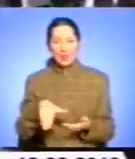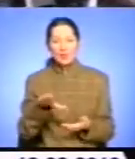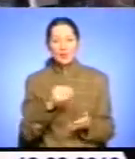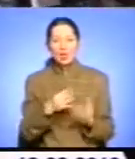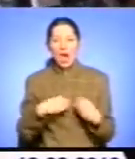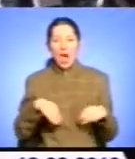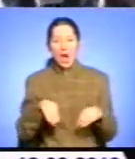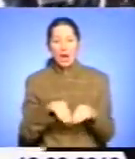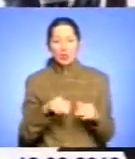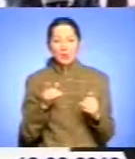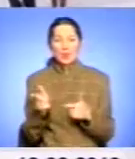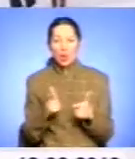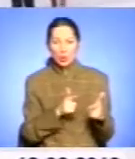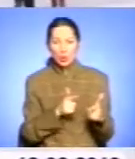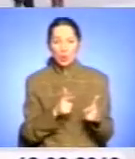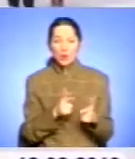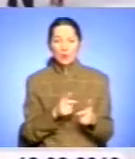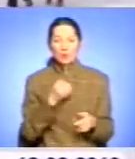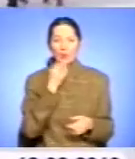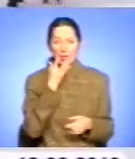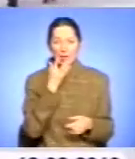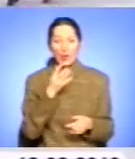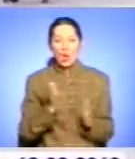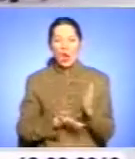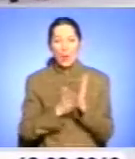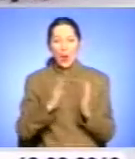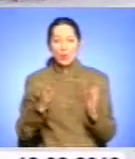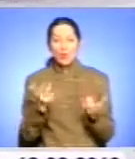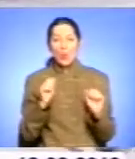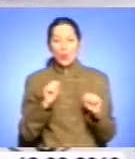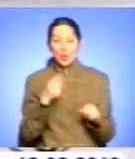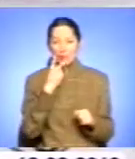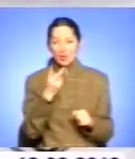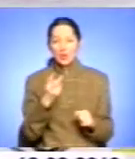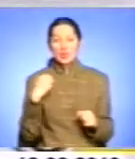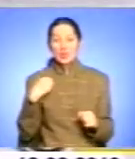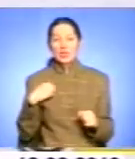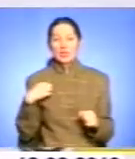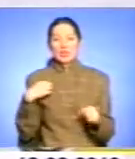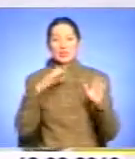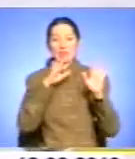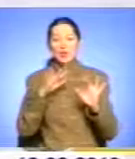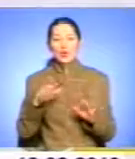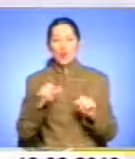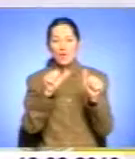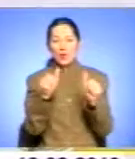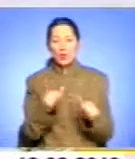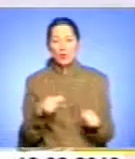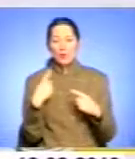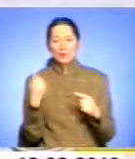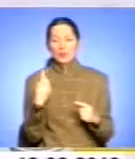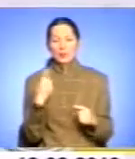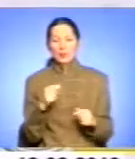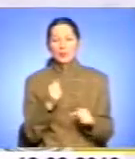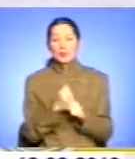от наша готова. Поза тим, в парку ще можна було подивитися на снігові фігури, майстерно зроблені довкола